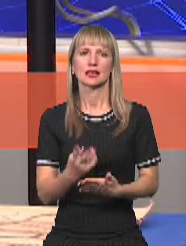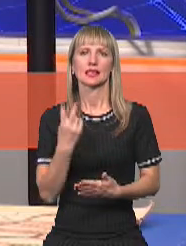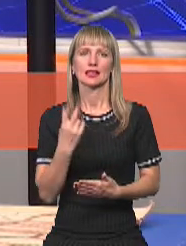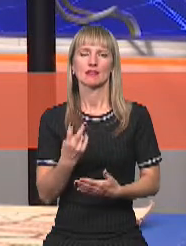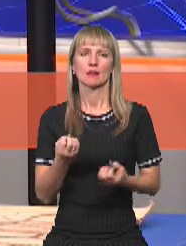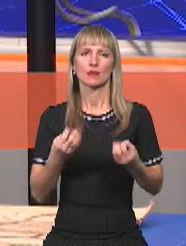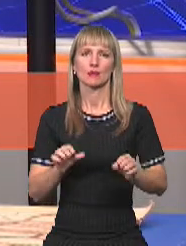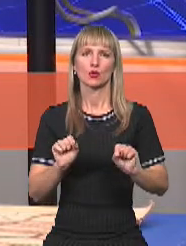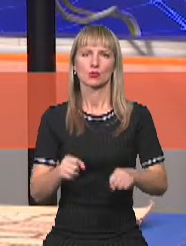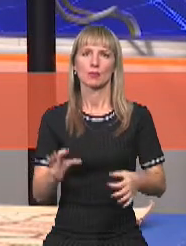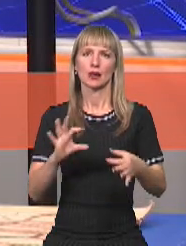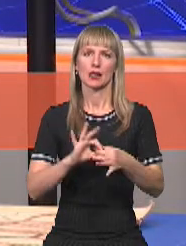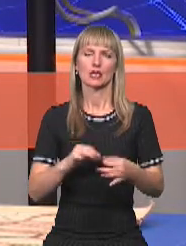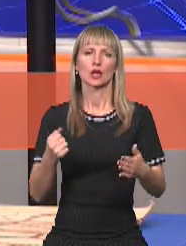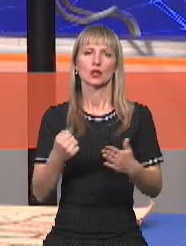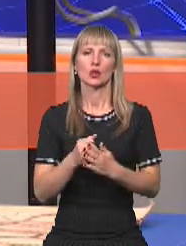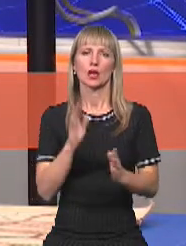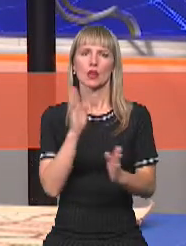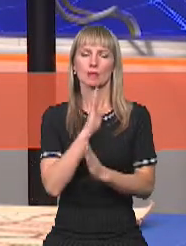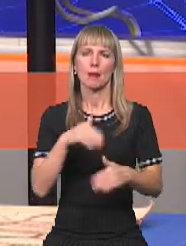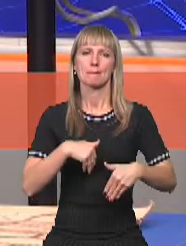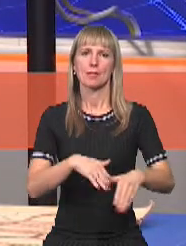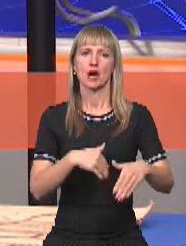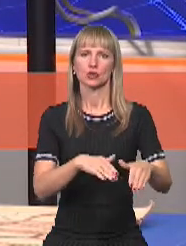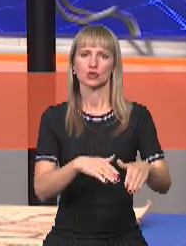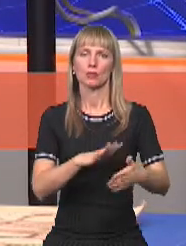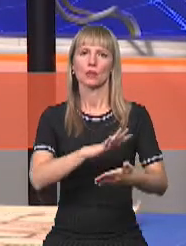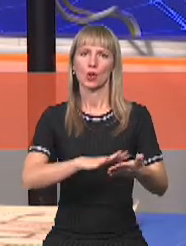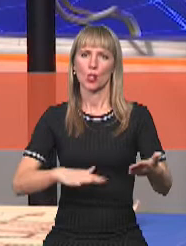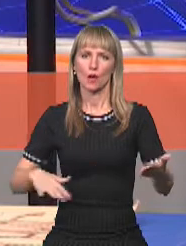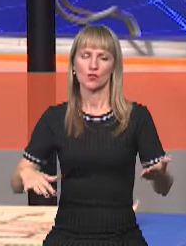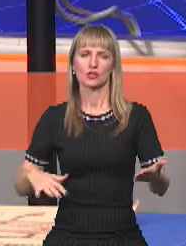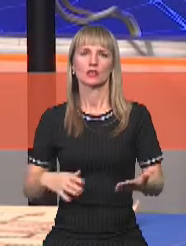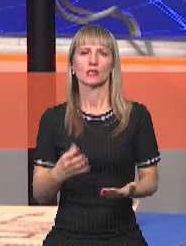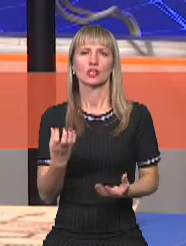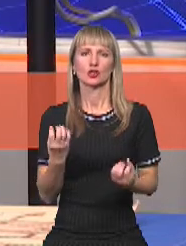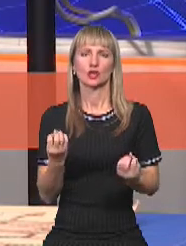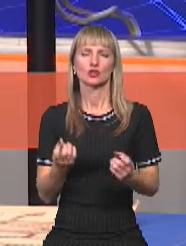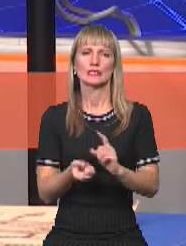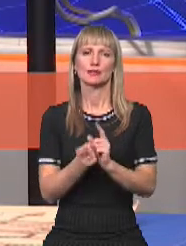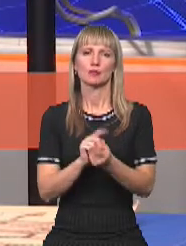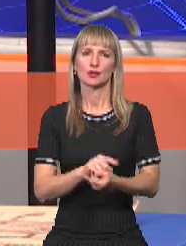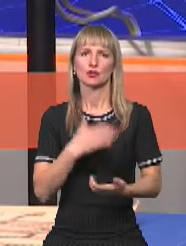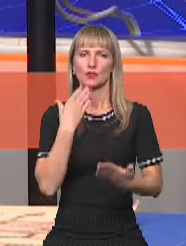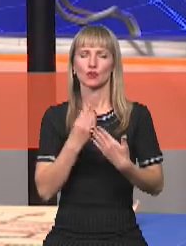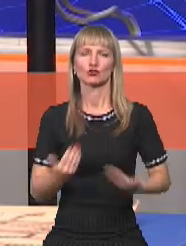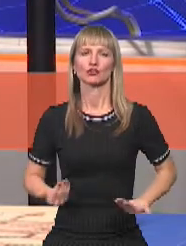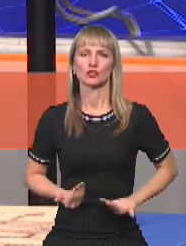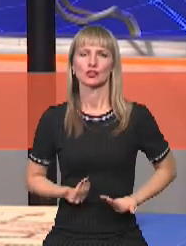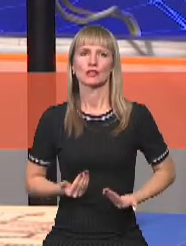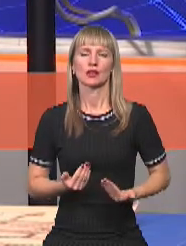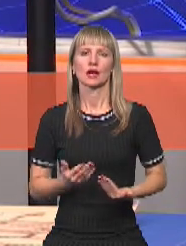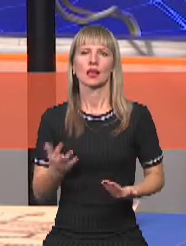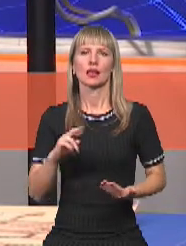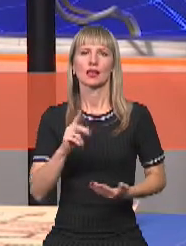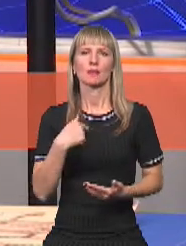прості можливості приєднатися до кліматичного маршу, кліматичного активізму. Угу. Ну, крім того, що змінювати своє життя так, як ми